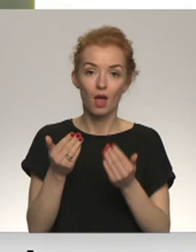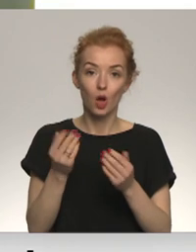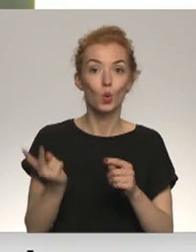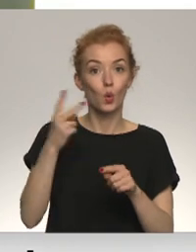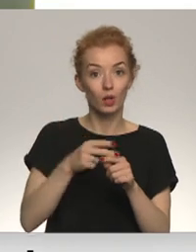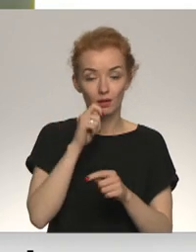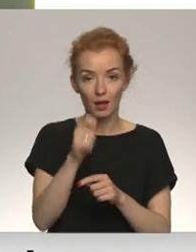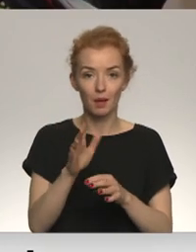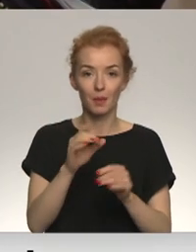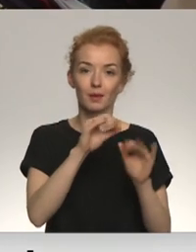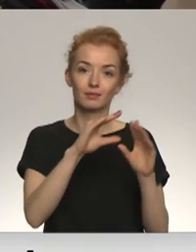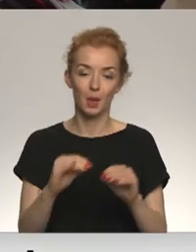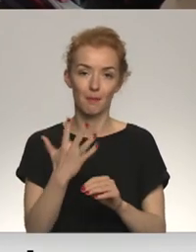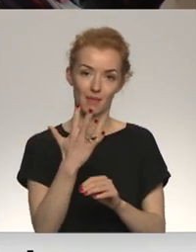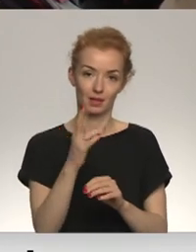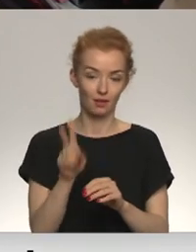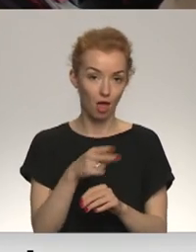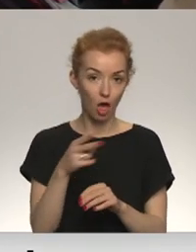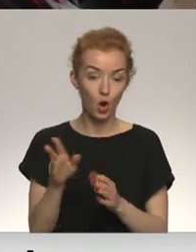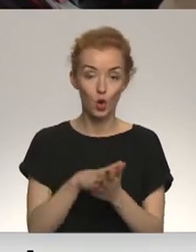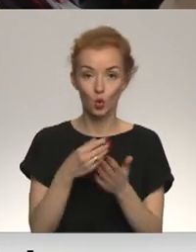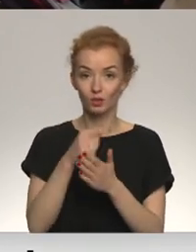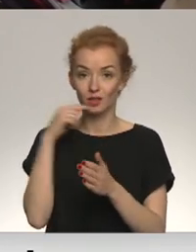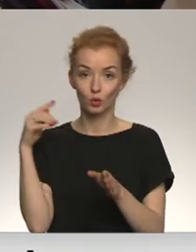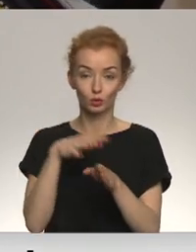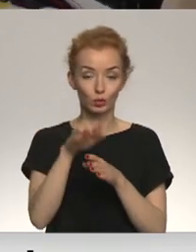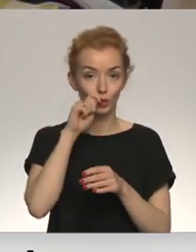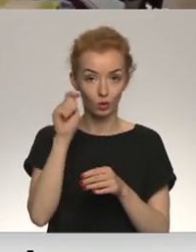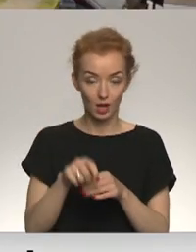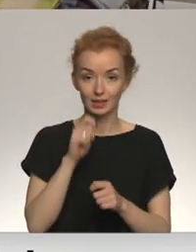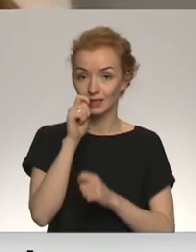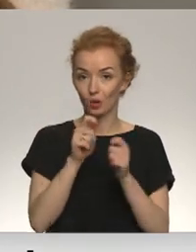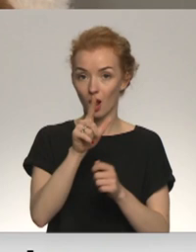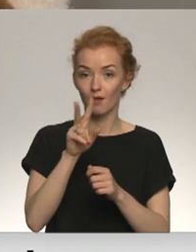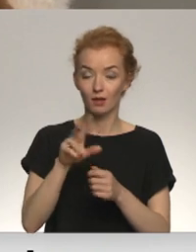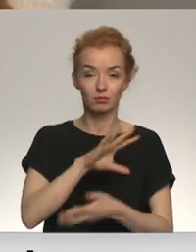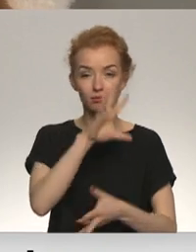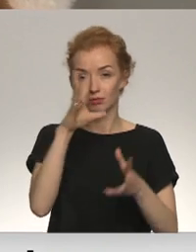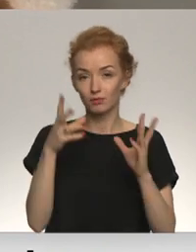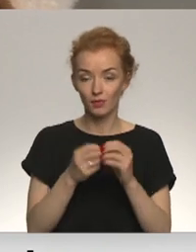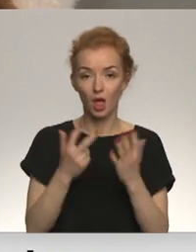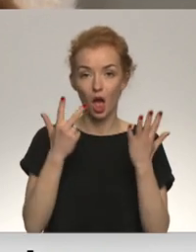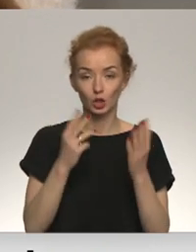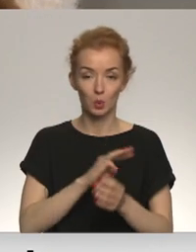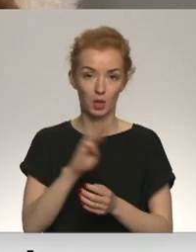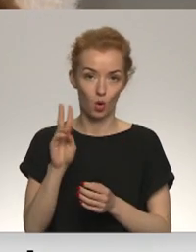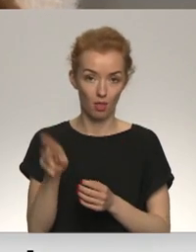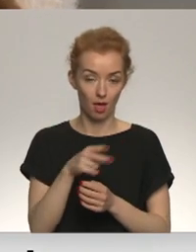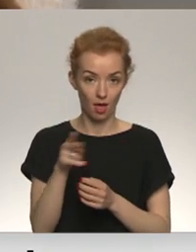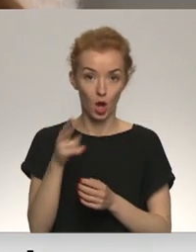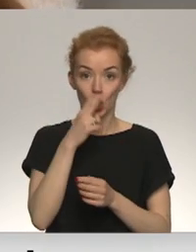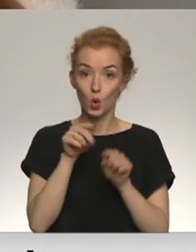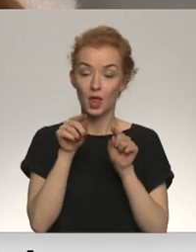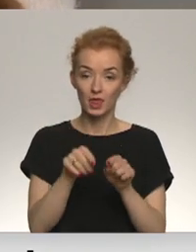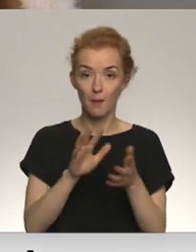otrais, bet 5 eiro. Kopš Krievijas iebrukuma Ukrainā fondam ziedot AV saziedoti gandrīz 8 miljoni eiro. No tiem